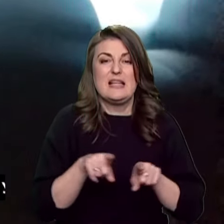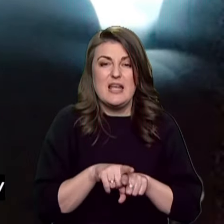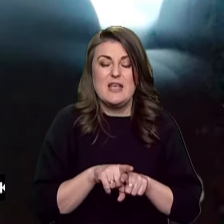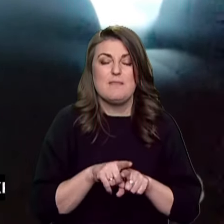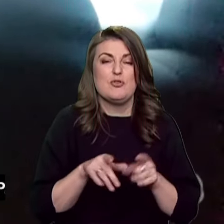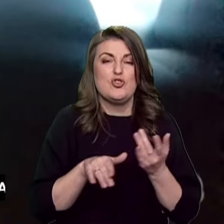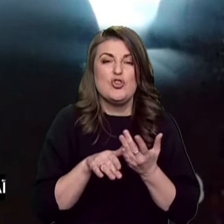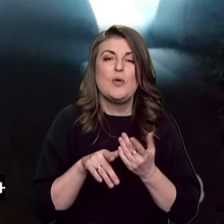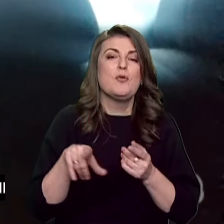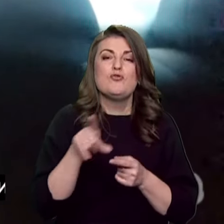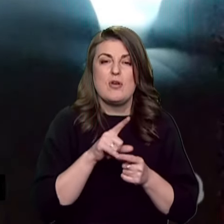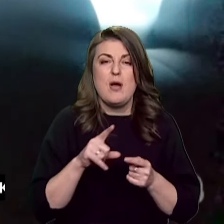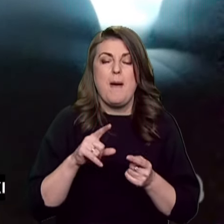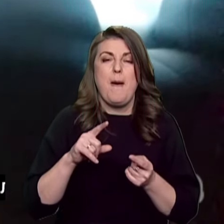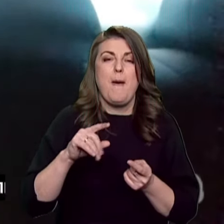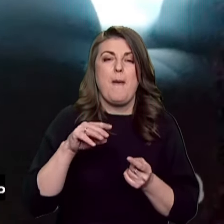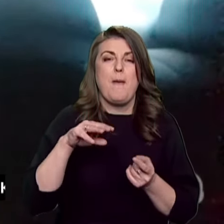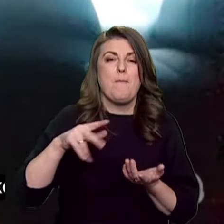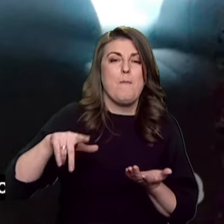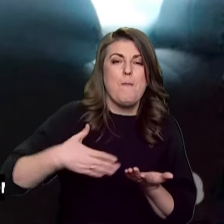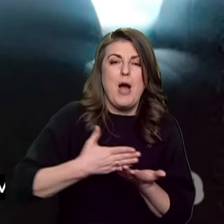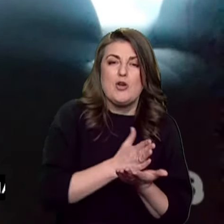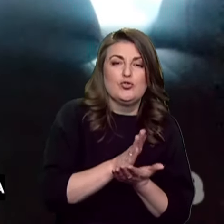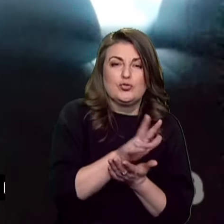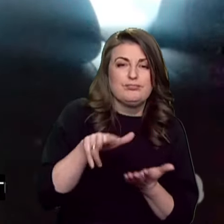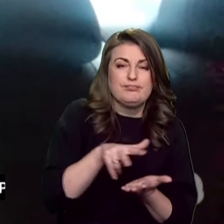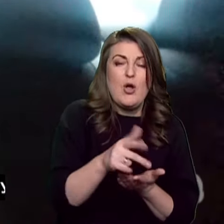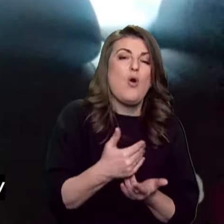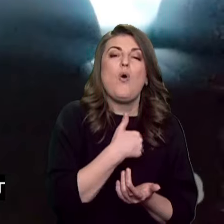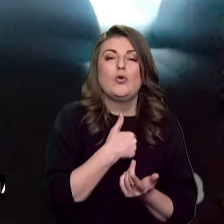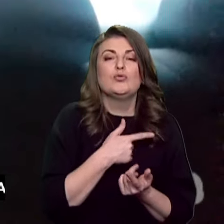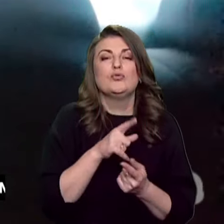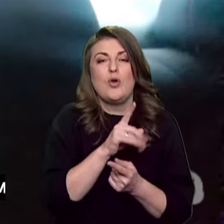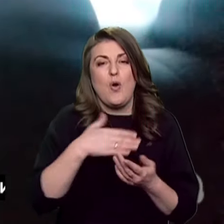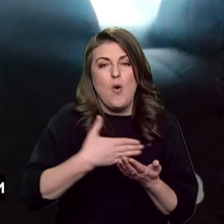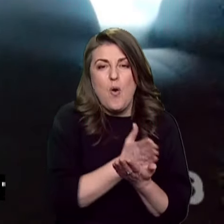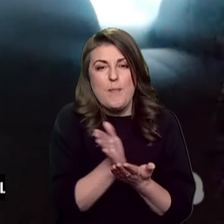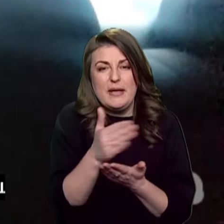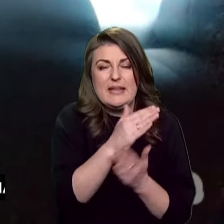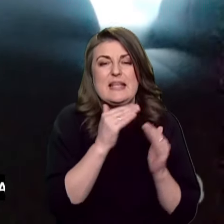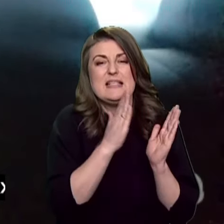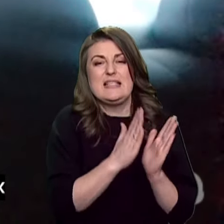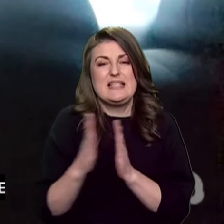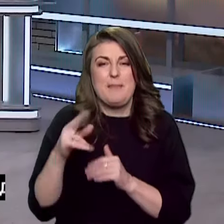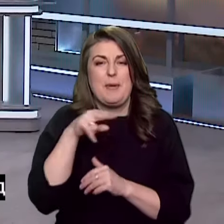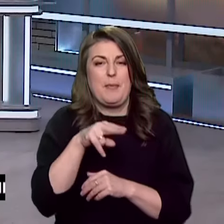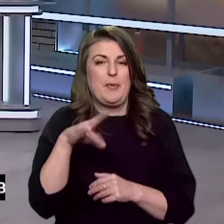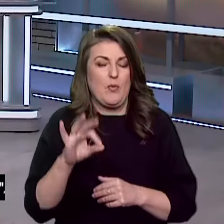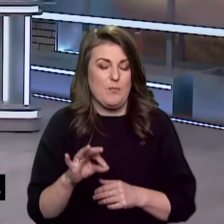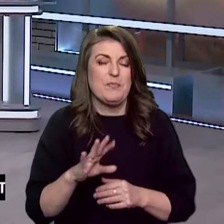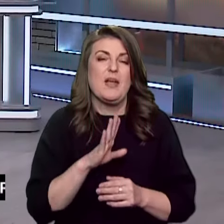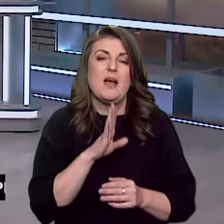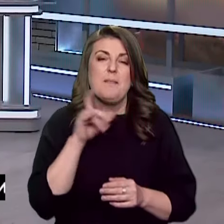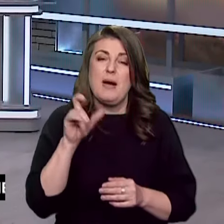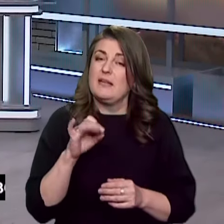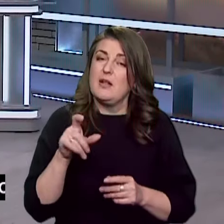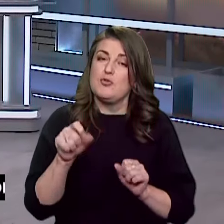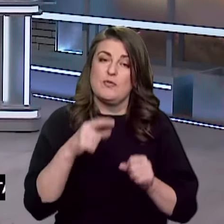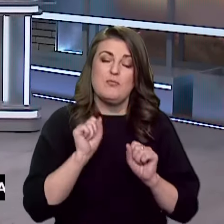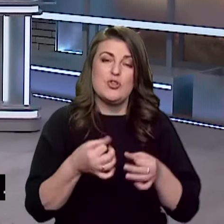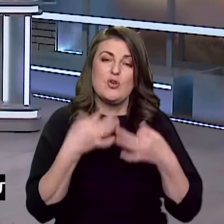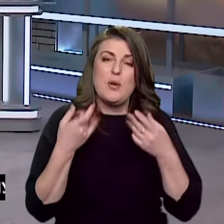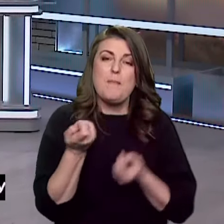чином прокладати маршрут, очевидно, хочуть обійти системи протиповітряної оборони. Пані Наталю, можливо, ви нам